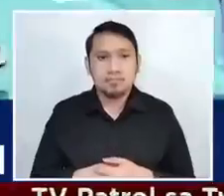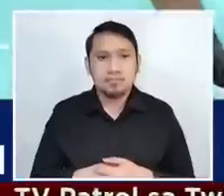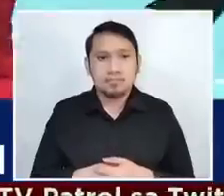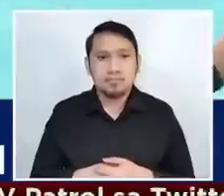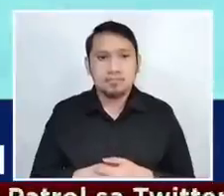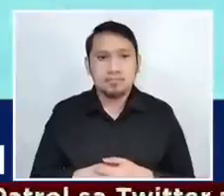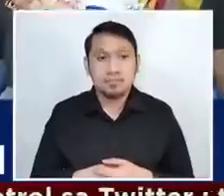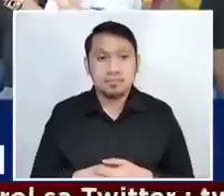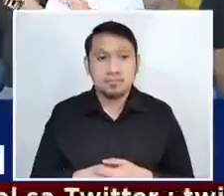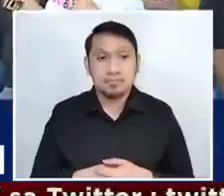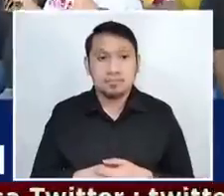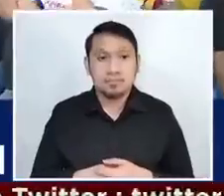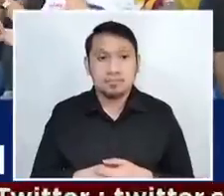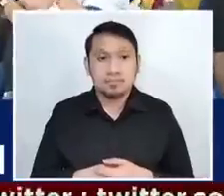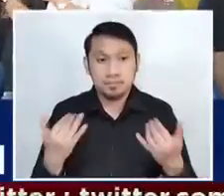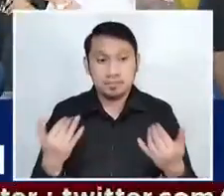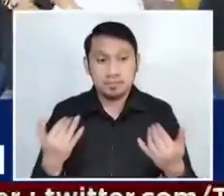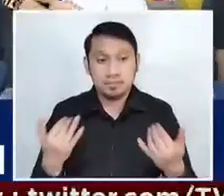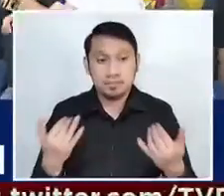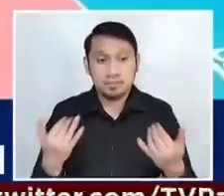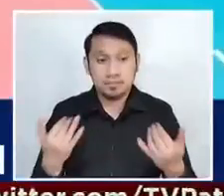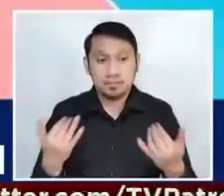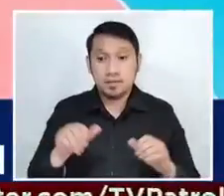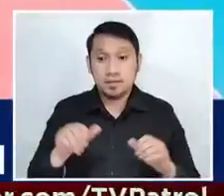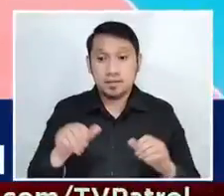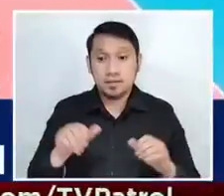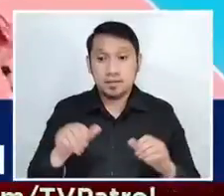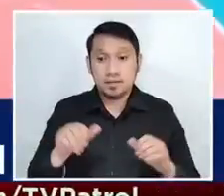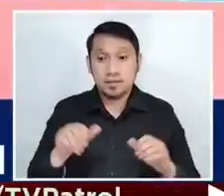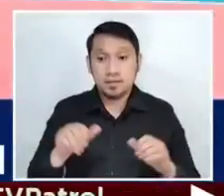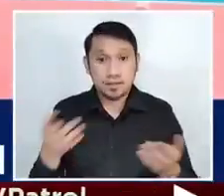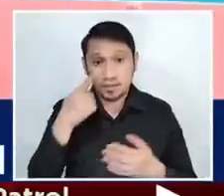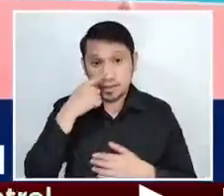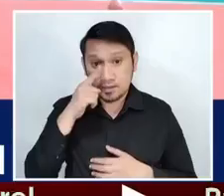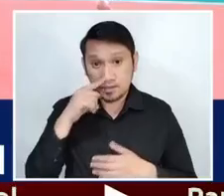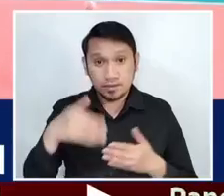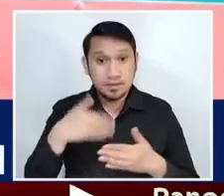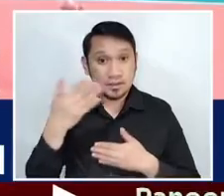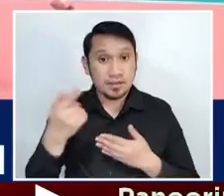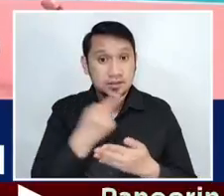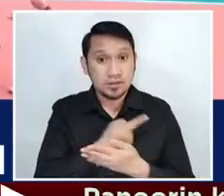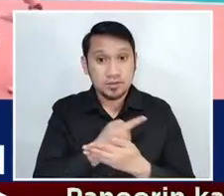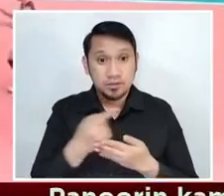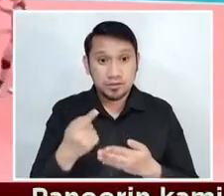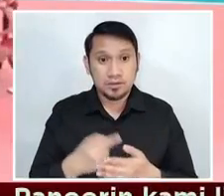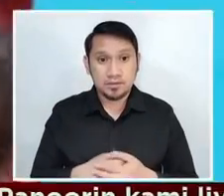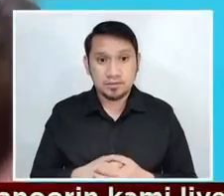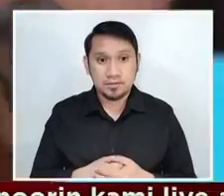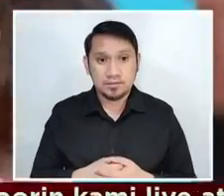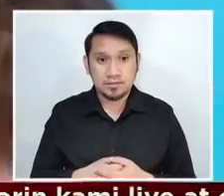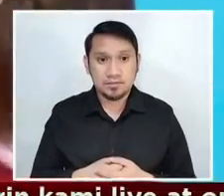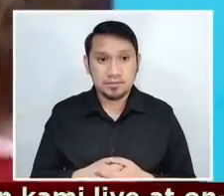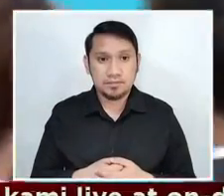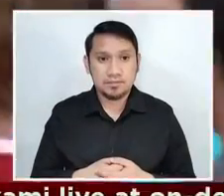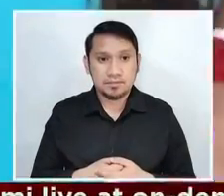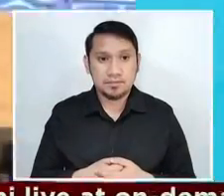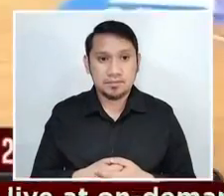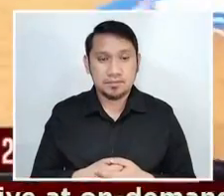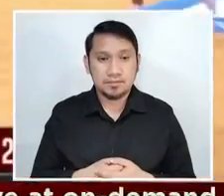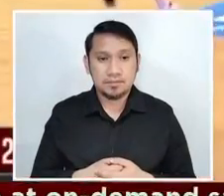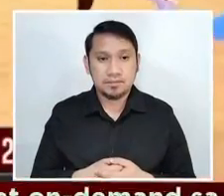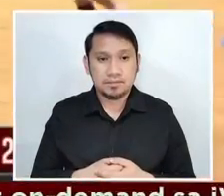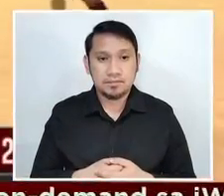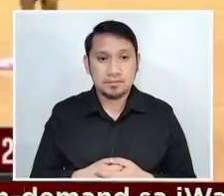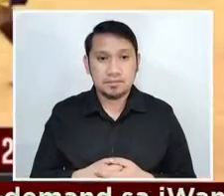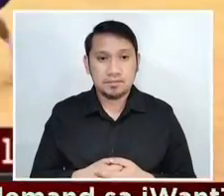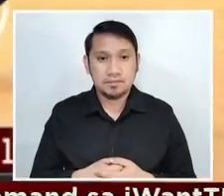Sasabak muli ang Cool Smasher sa Asian Grand Prix sa Thailand sa susunod na linggo. Domingo on the second jump and the tip five.